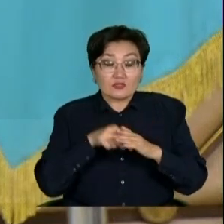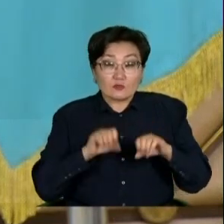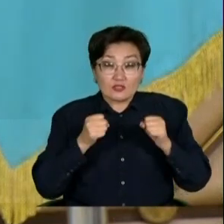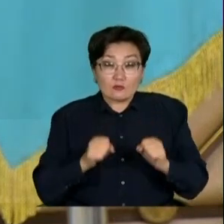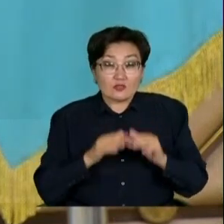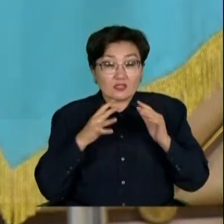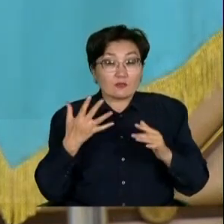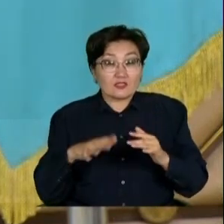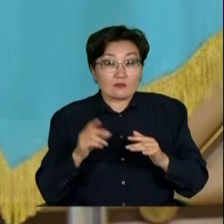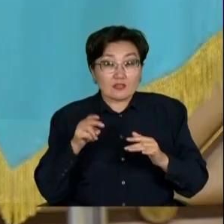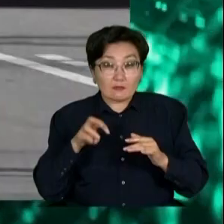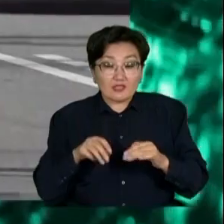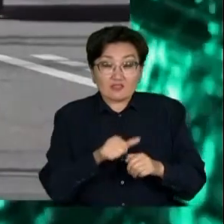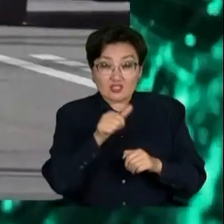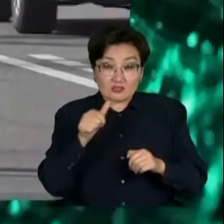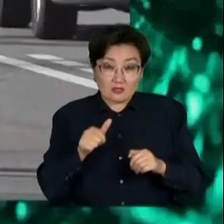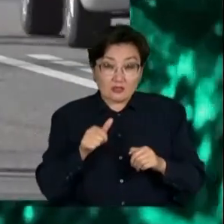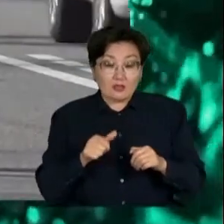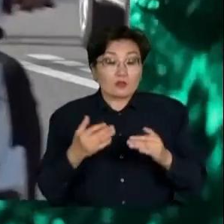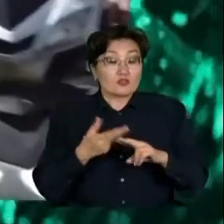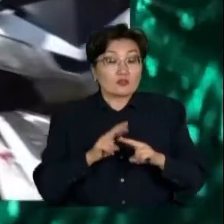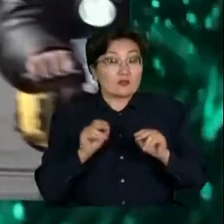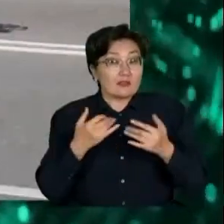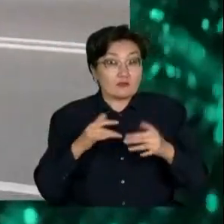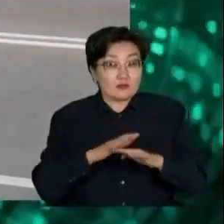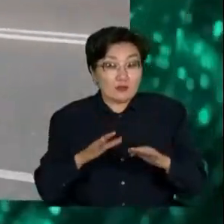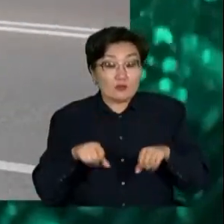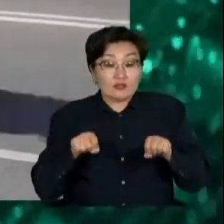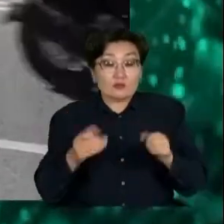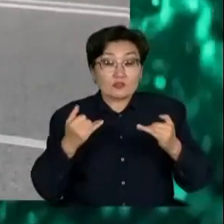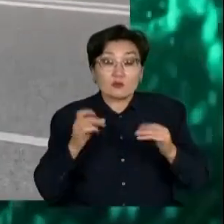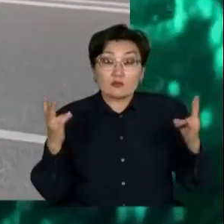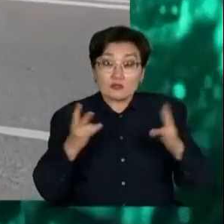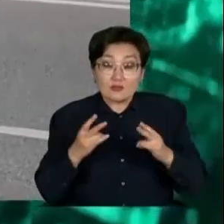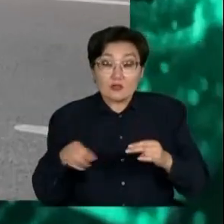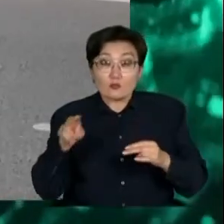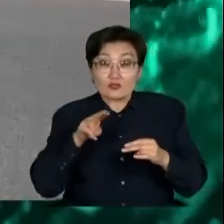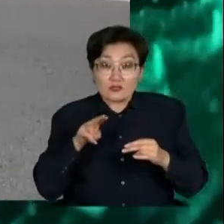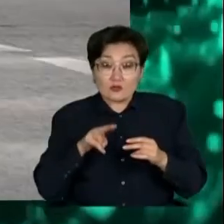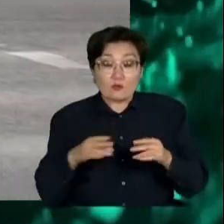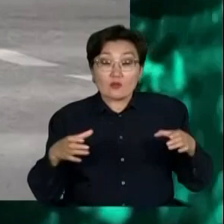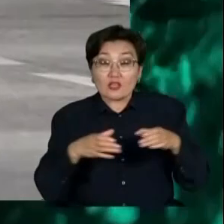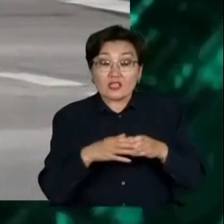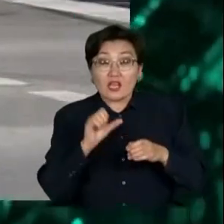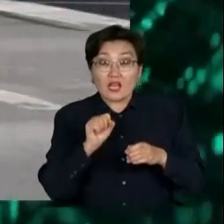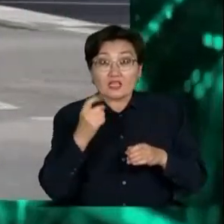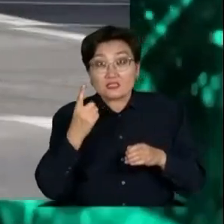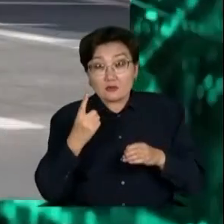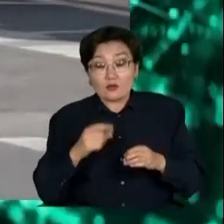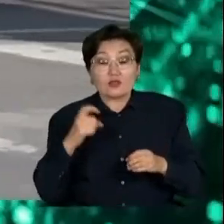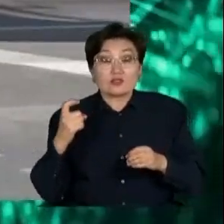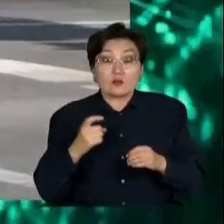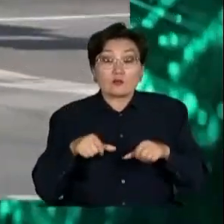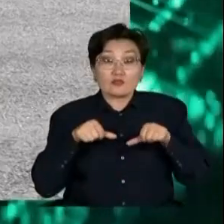не более 50 км в час. Но это еще не все. Мопедистам теперь потребуется удостоверение под категорией А1. А владельцы